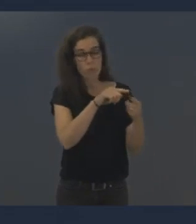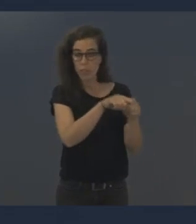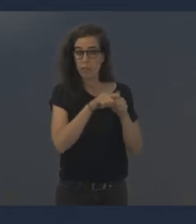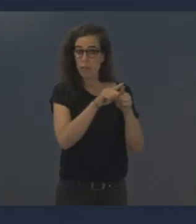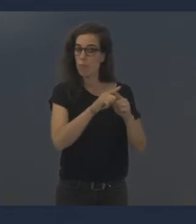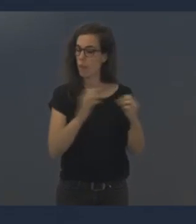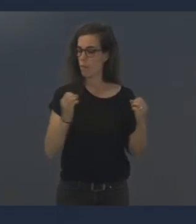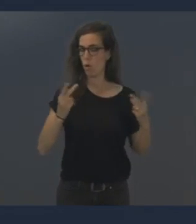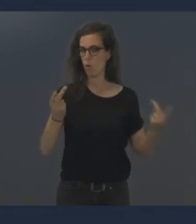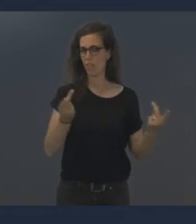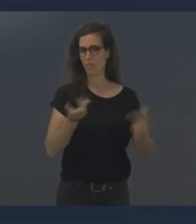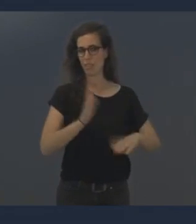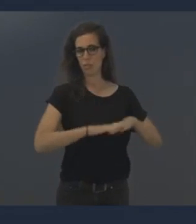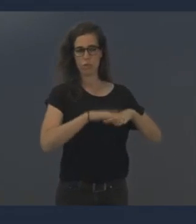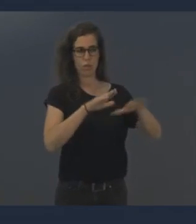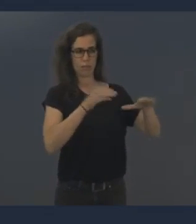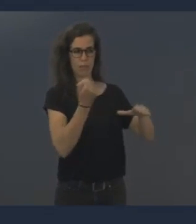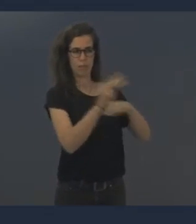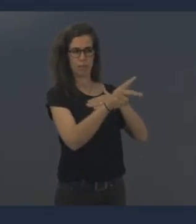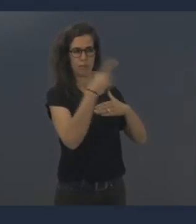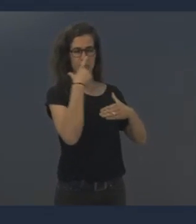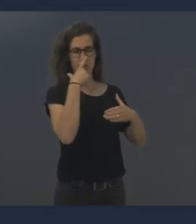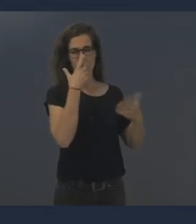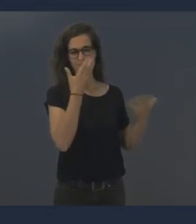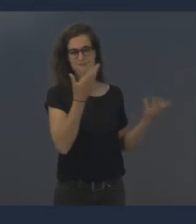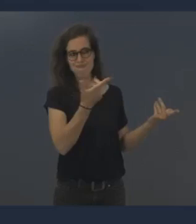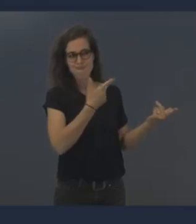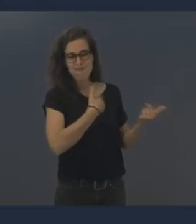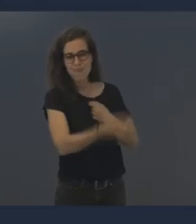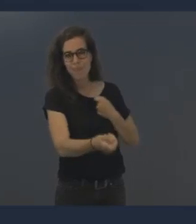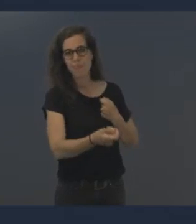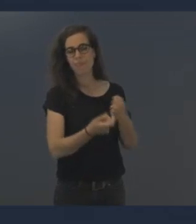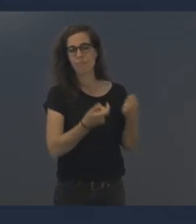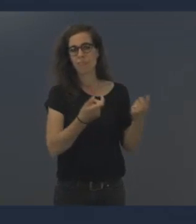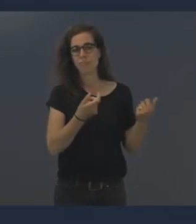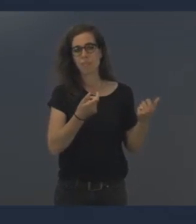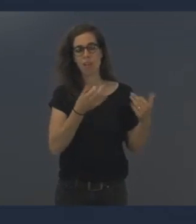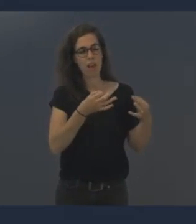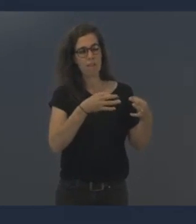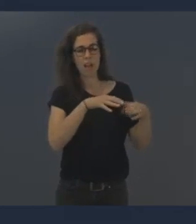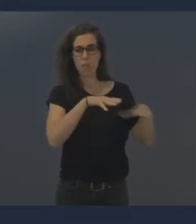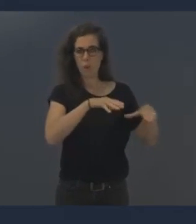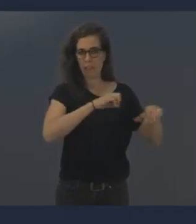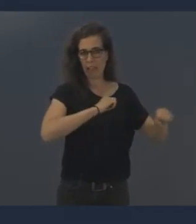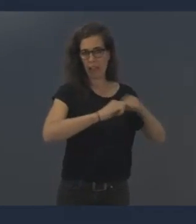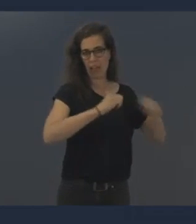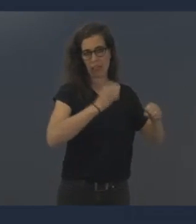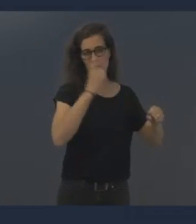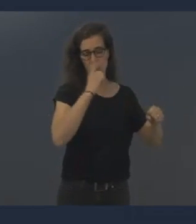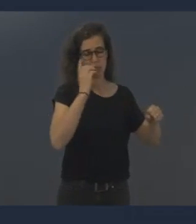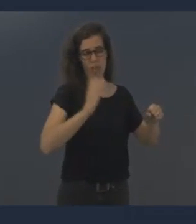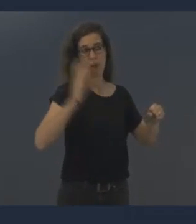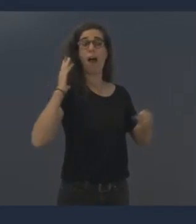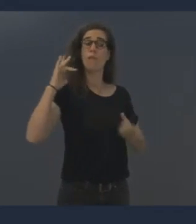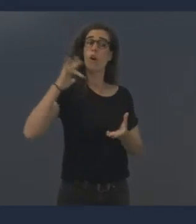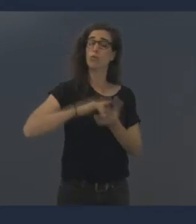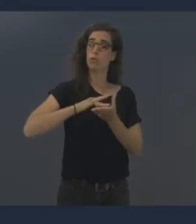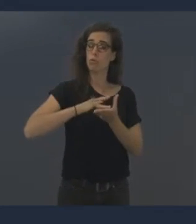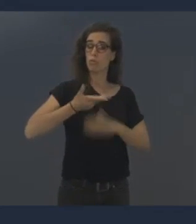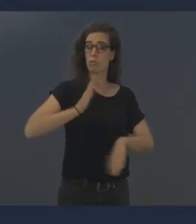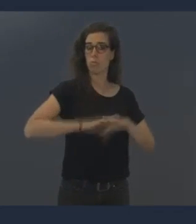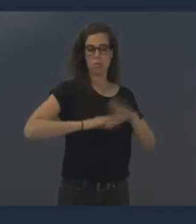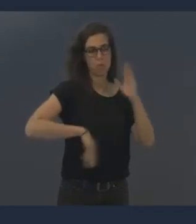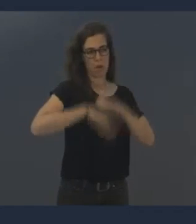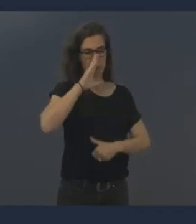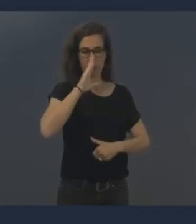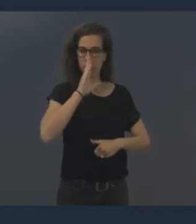est mise en œuvre nous paraît assez dépassée, renvoie à des moyens d'action abandonnés depuis déjà bien des années.